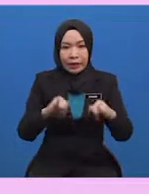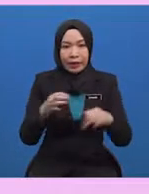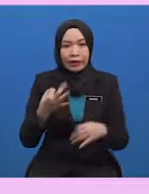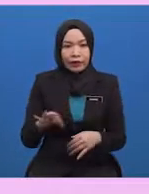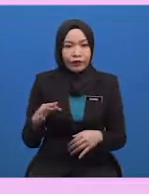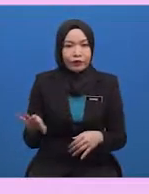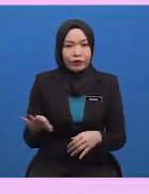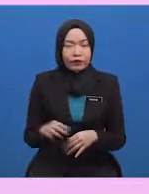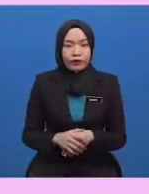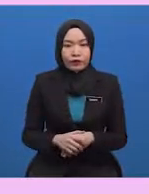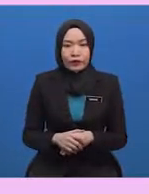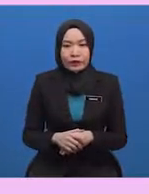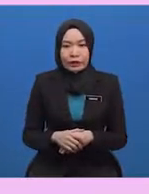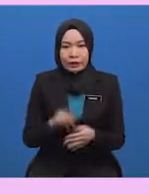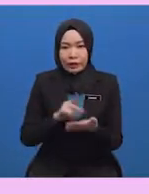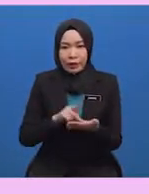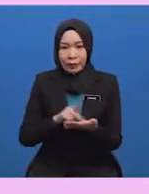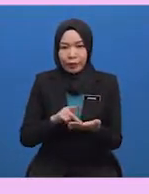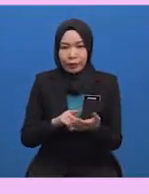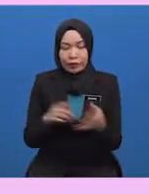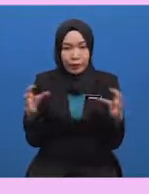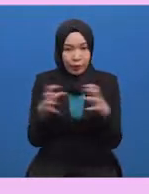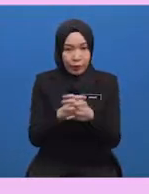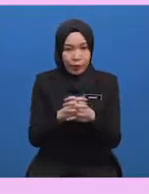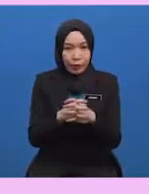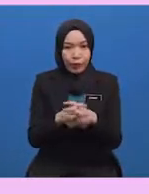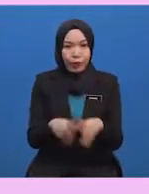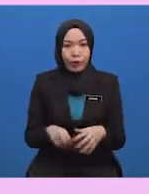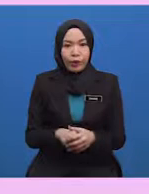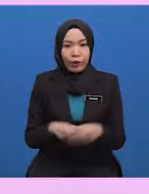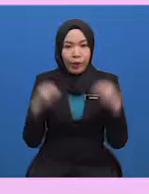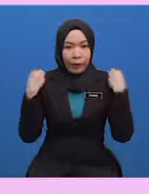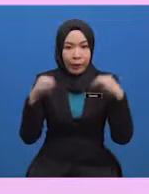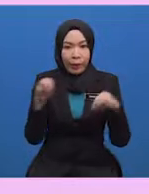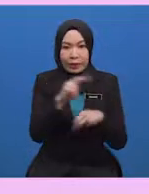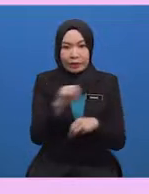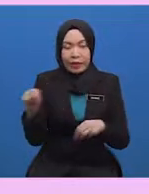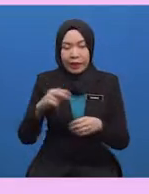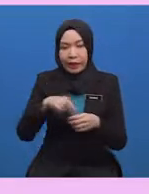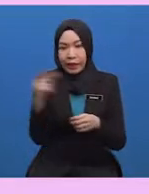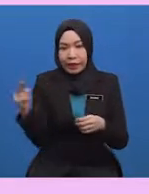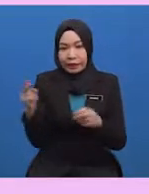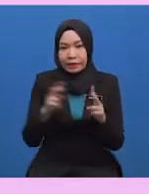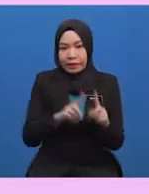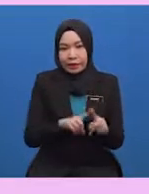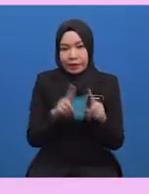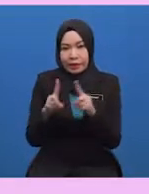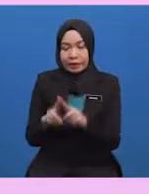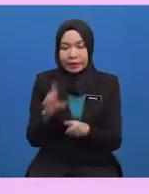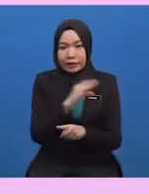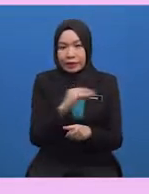pembauran inovasi, pusat pengumpulan dan pemasaran hasil-hasil desa, pusat pentadbiran